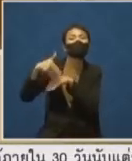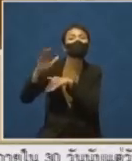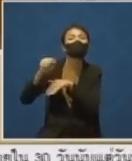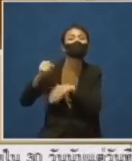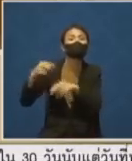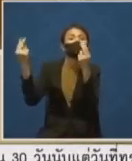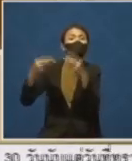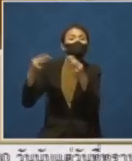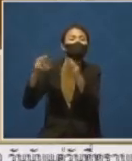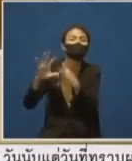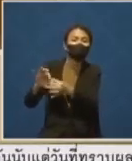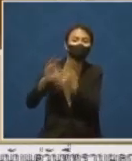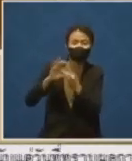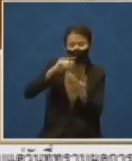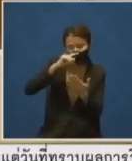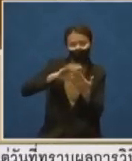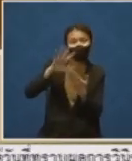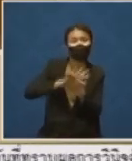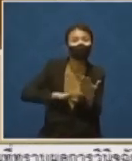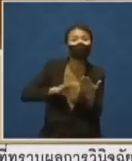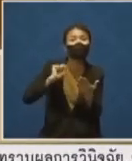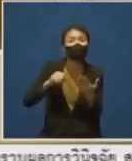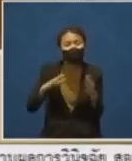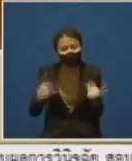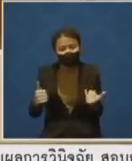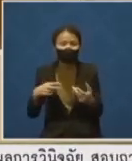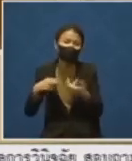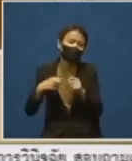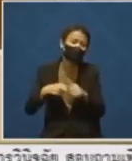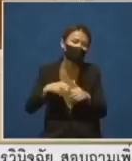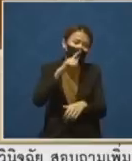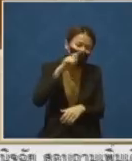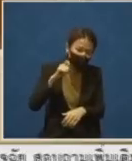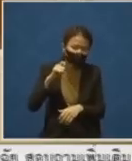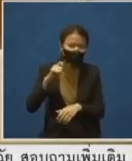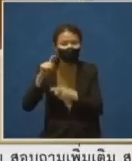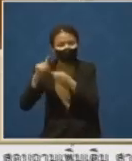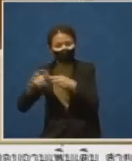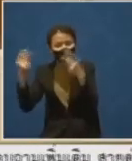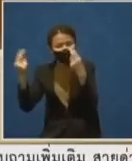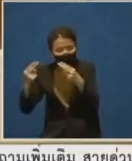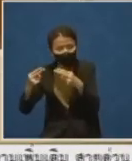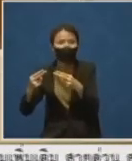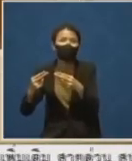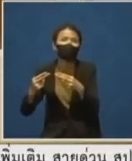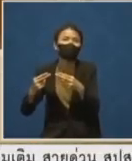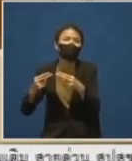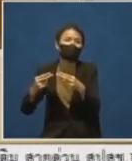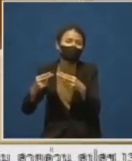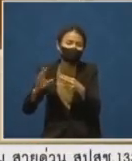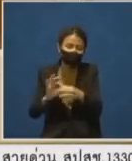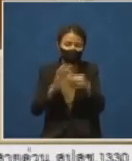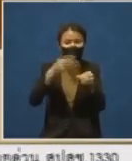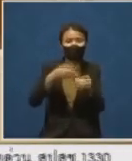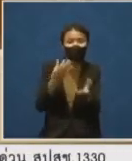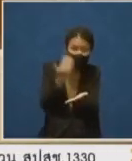นก็ถามว่าท่านเป็นโฆษกเหรออะไรอย่างนี้เราห่วงท่านนะรักท่านนะคือทำไม่ได้เอาเงินเข้ามา 20,000 กว่าล้านไม่